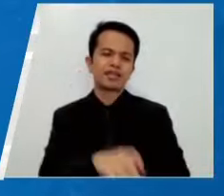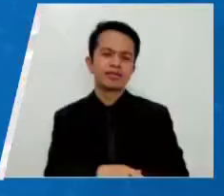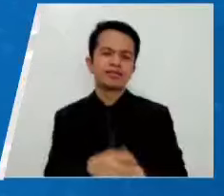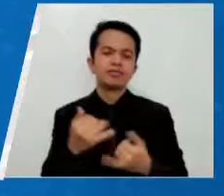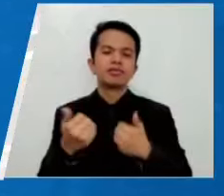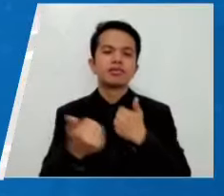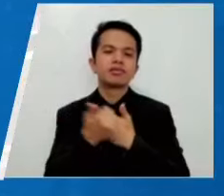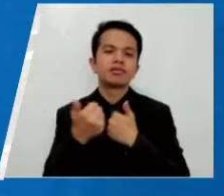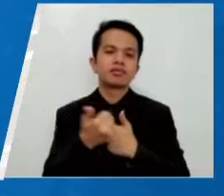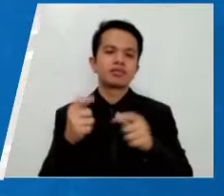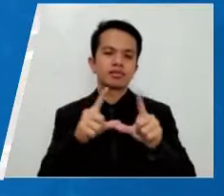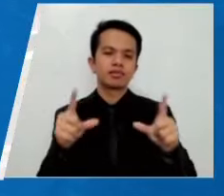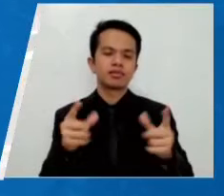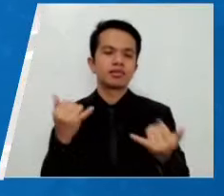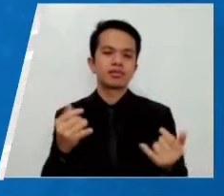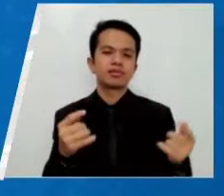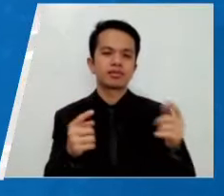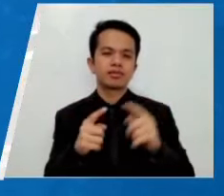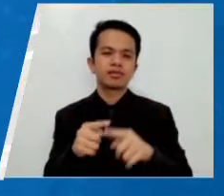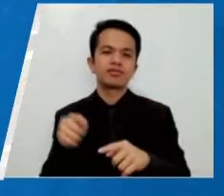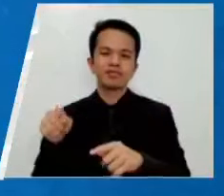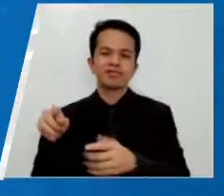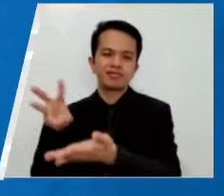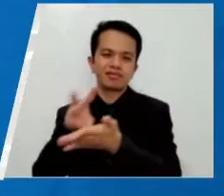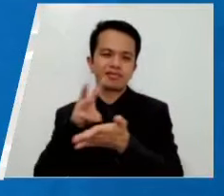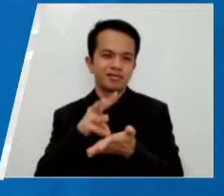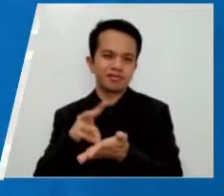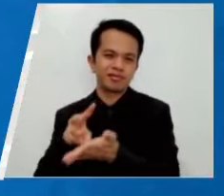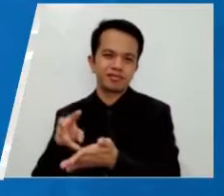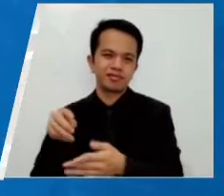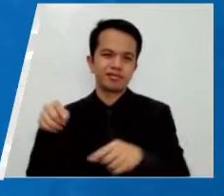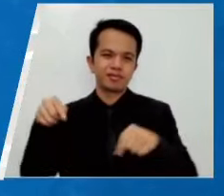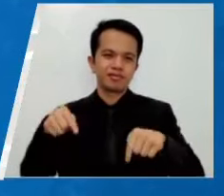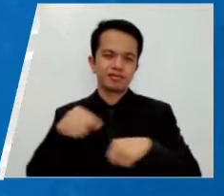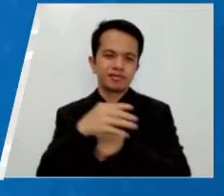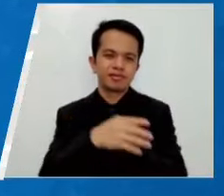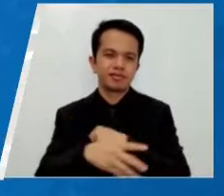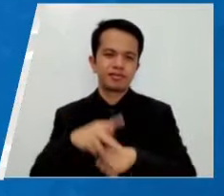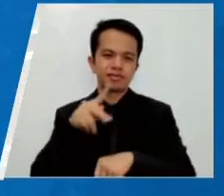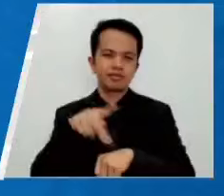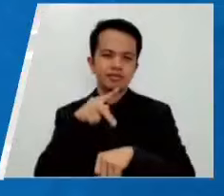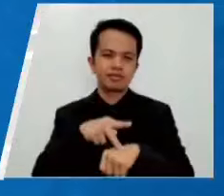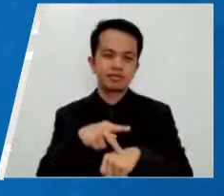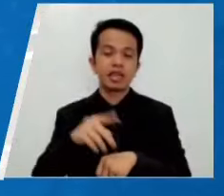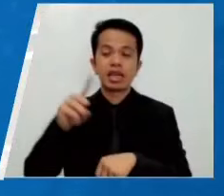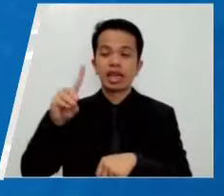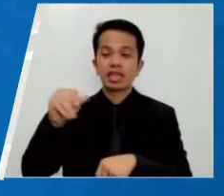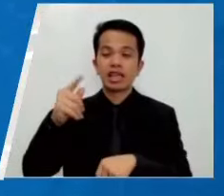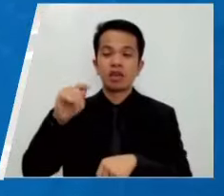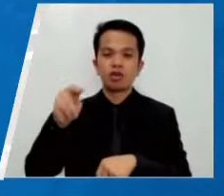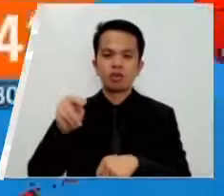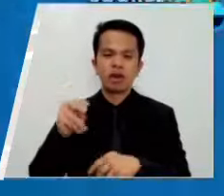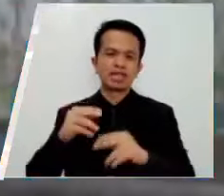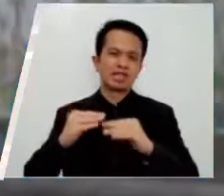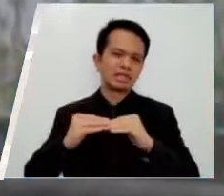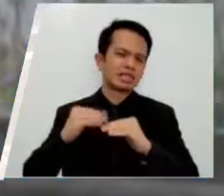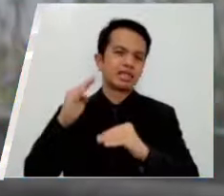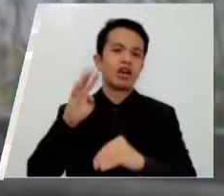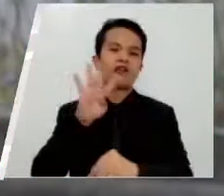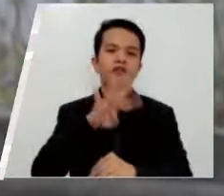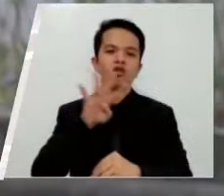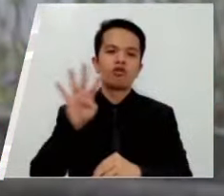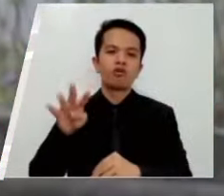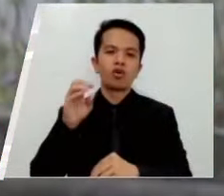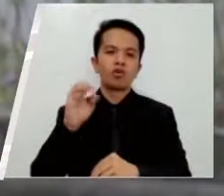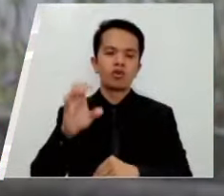sa 11 lugar sa bansa. Pinakamataas sa Dagupan City na umabot sa 44 degrees Celsius.